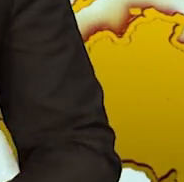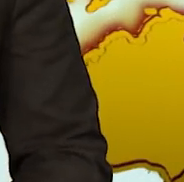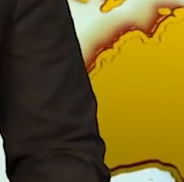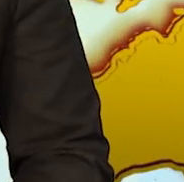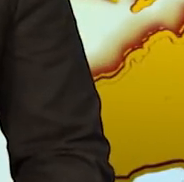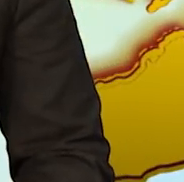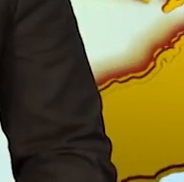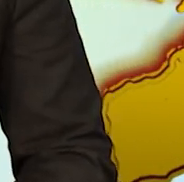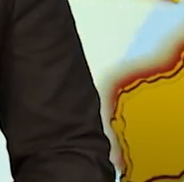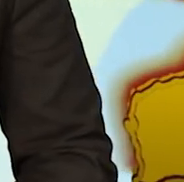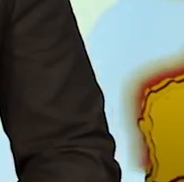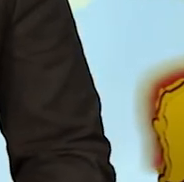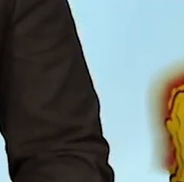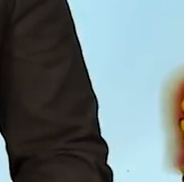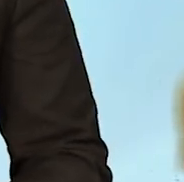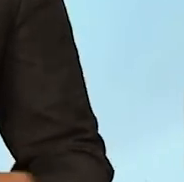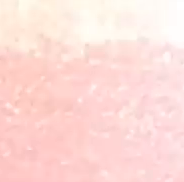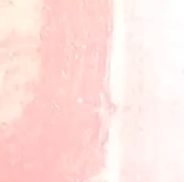දැන් අපි හැදෙමු, අපි රැකෙමු.